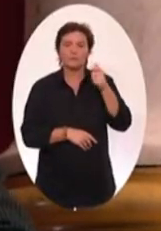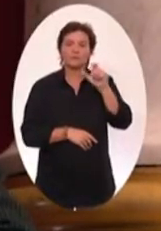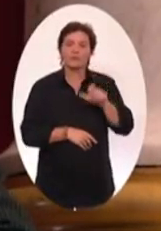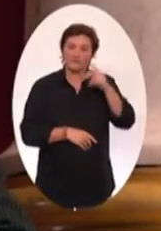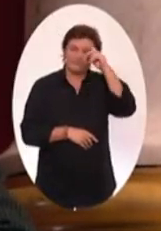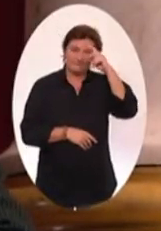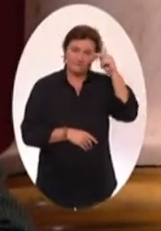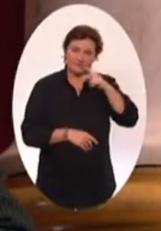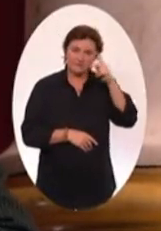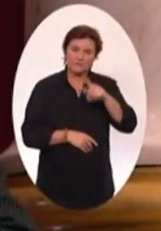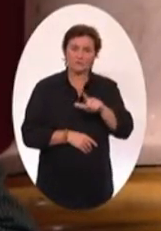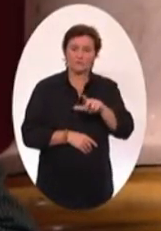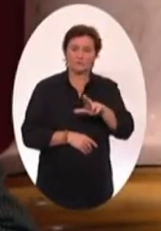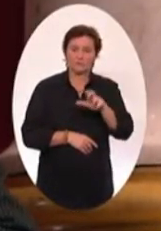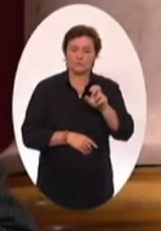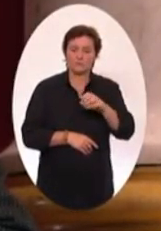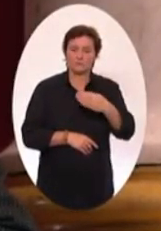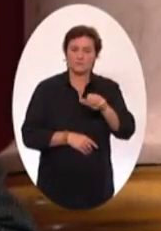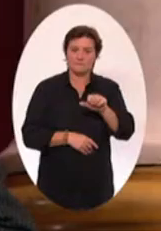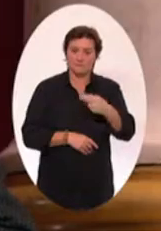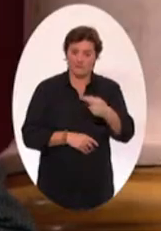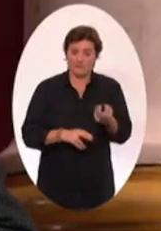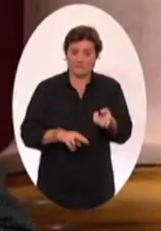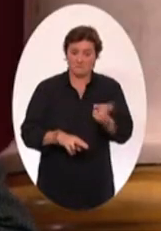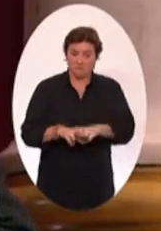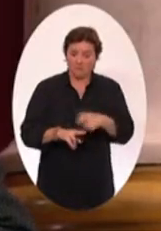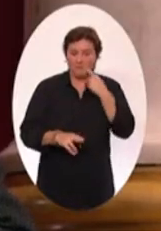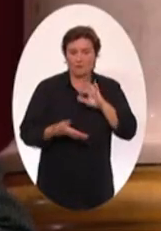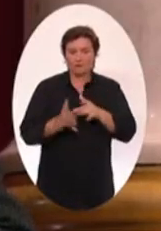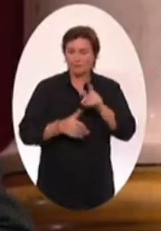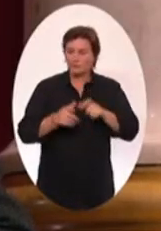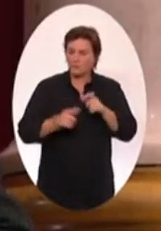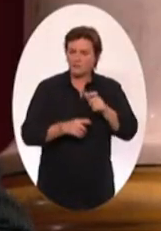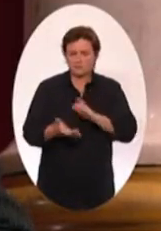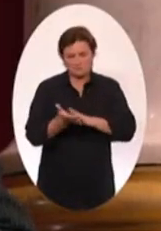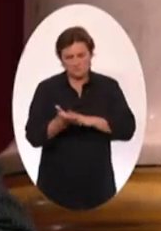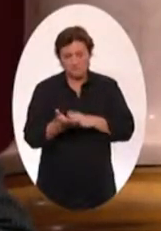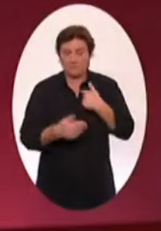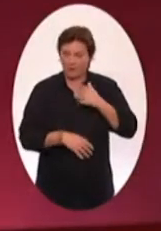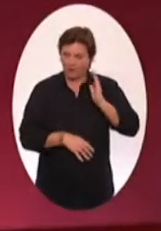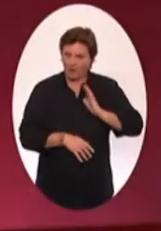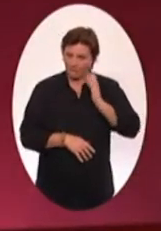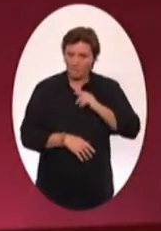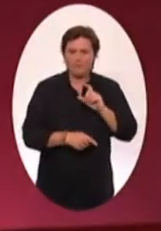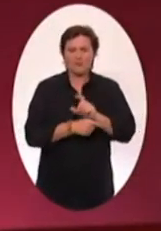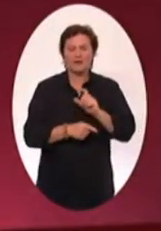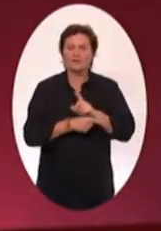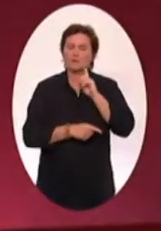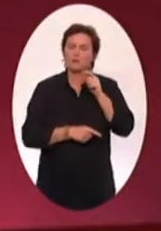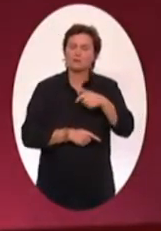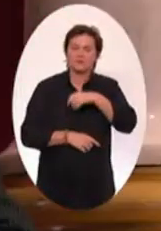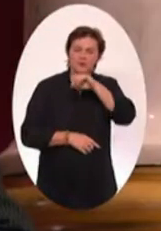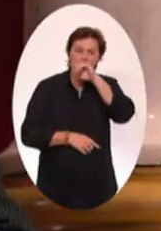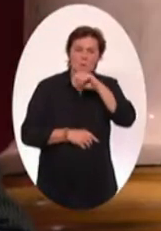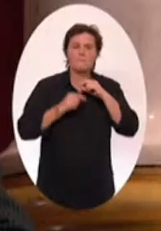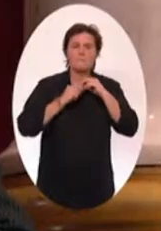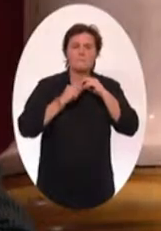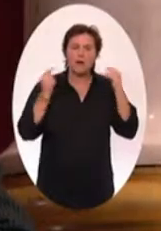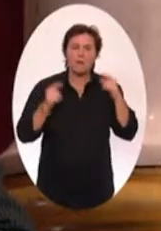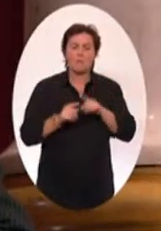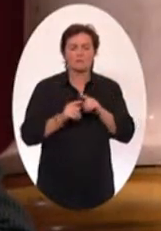philosophe André Glucksmann. Aujourd'hui tout le monde l'encense, mais il a pourtant été beaucoup critiqué. Maoïste dans sa jeunesse, il a dénoncé